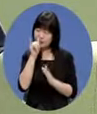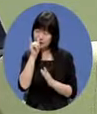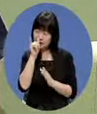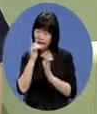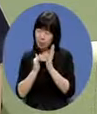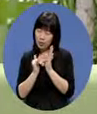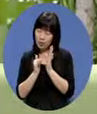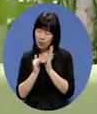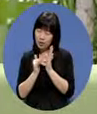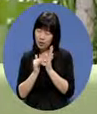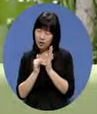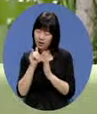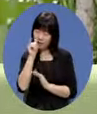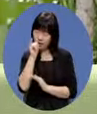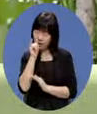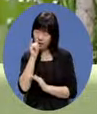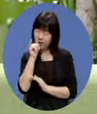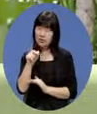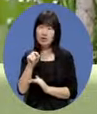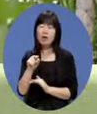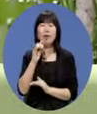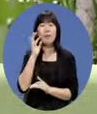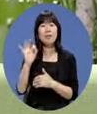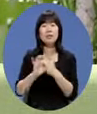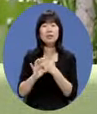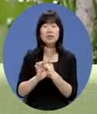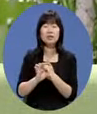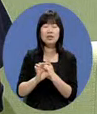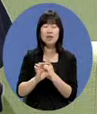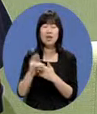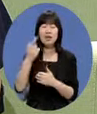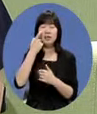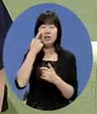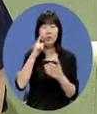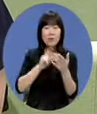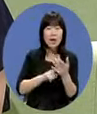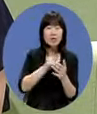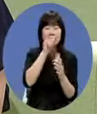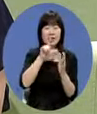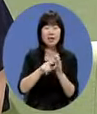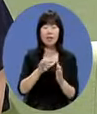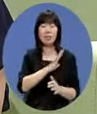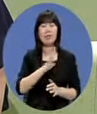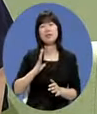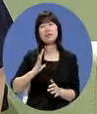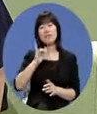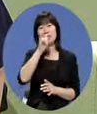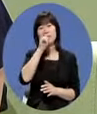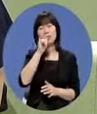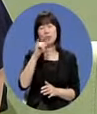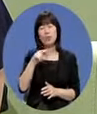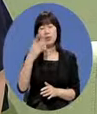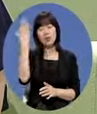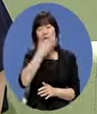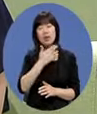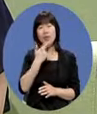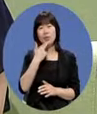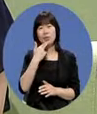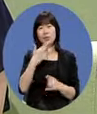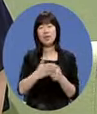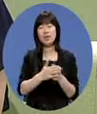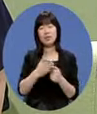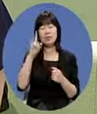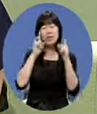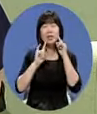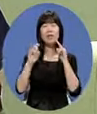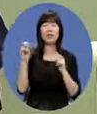아닌가, 나 모르게. 그러니까 이것을 만약에 그 밝혀지거나 이렇게 했을 때는 배신감이라든지, 그러니까 투명하지 않은 거에 대한 어떤